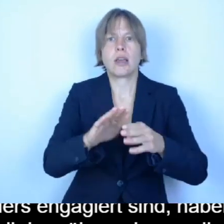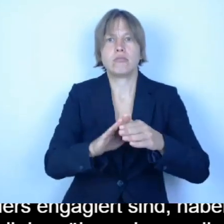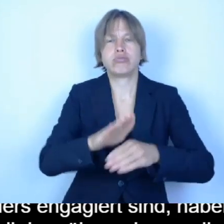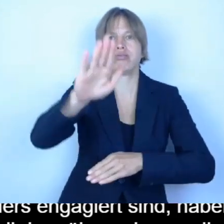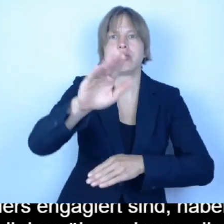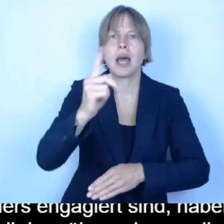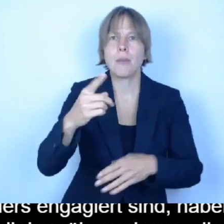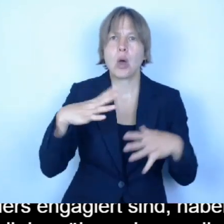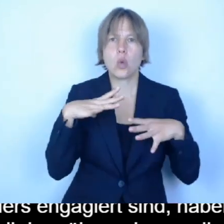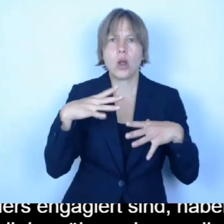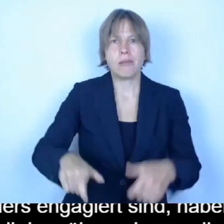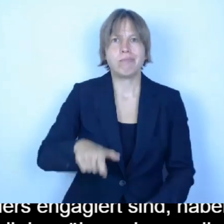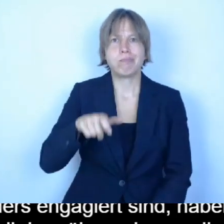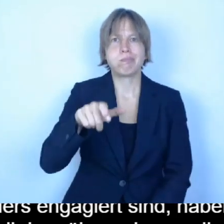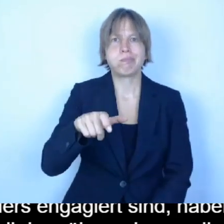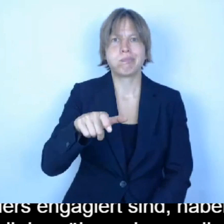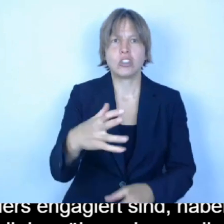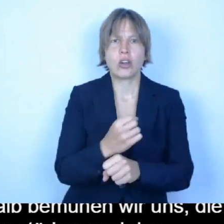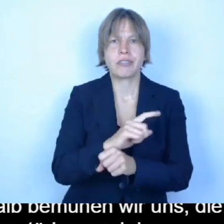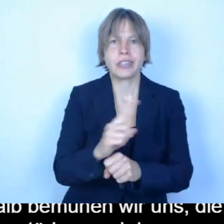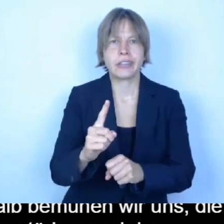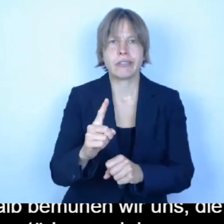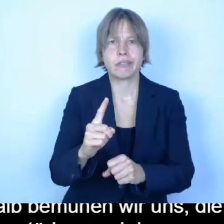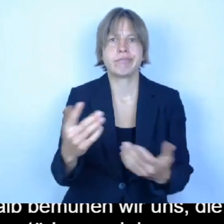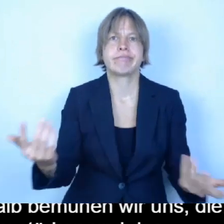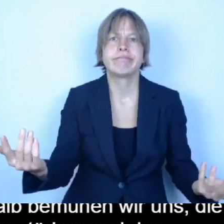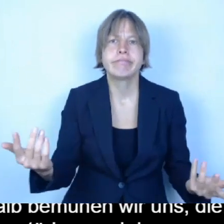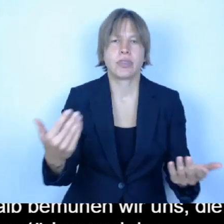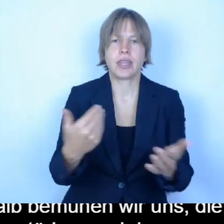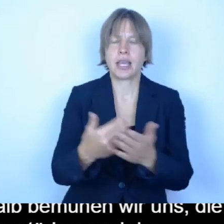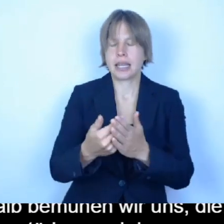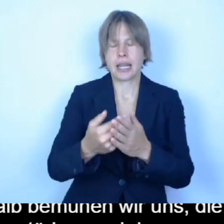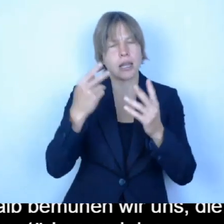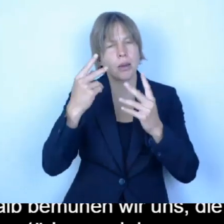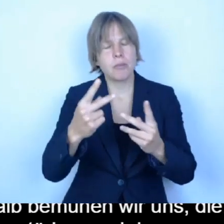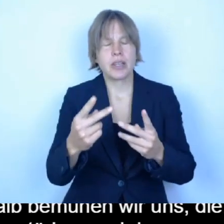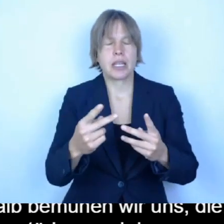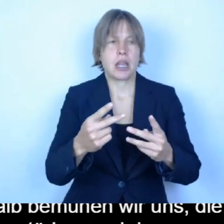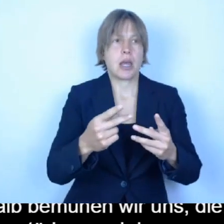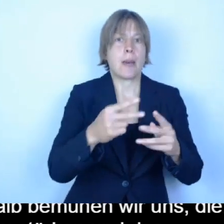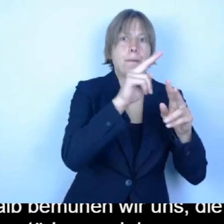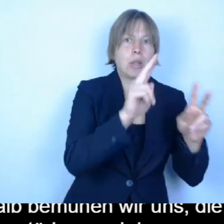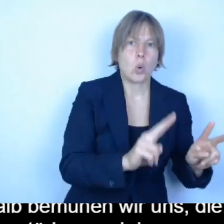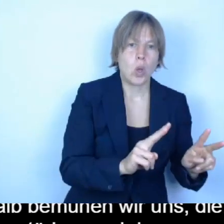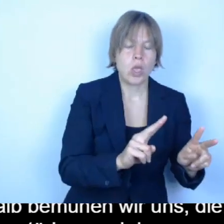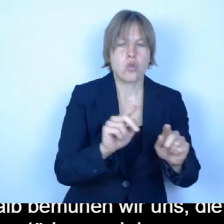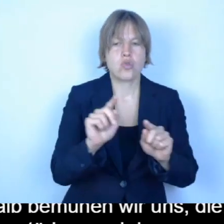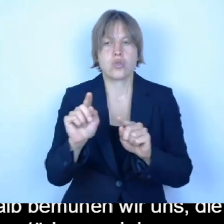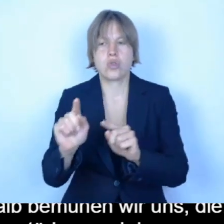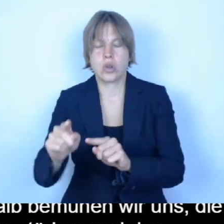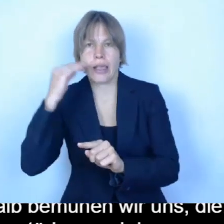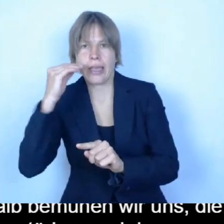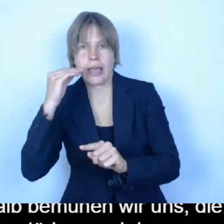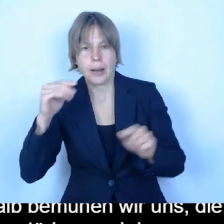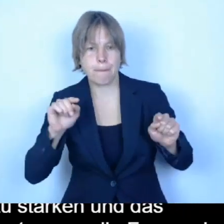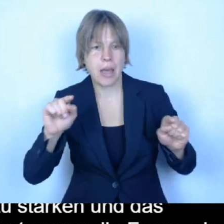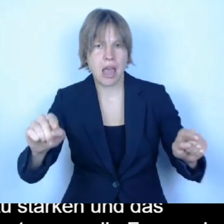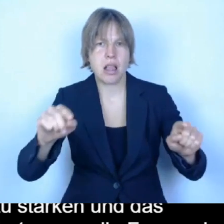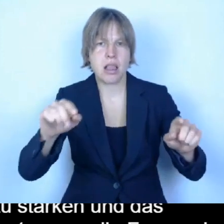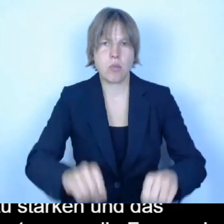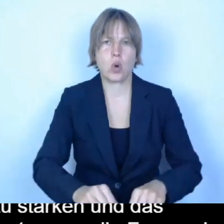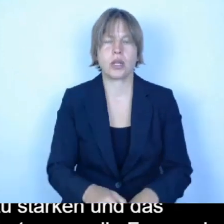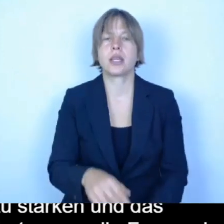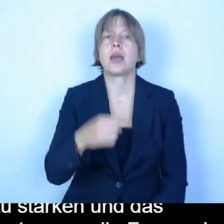Betreuung und Lernen, nicht nur also Betreuung im Sinne von Verweilen in einem Ort, in der Kita oder Schule, sondern auch was Produktives